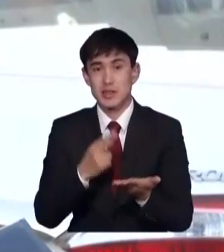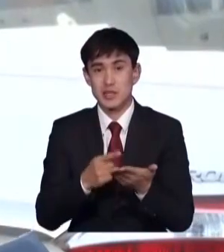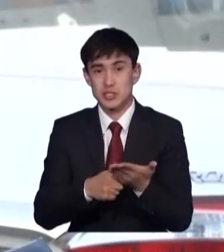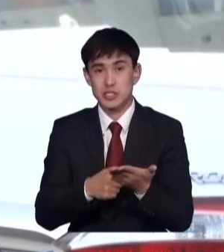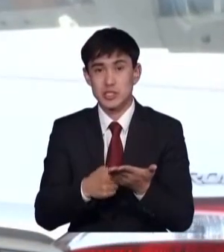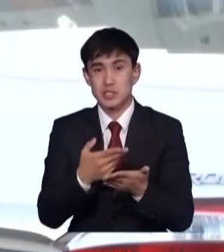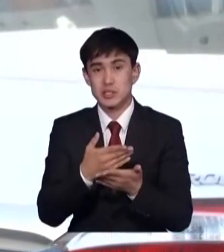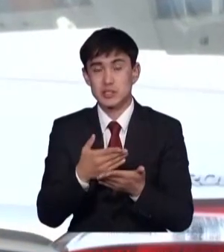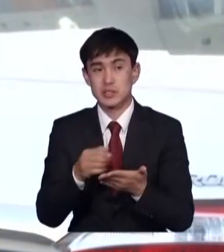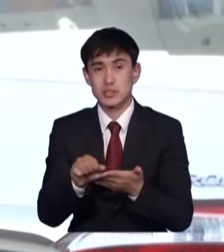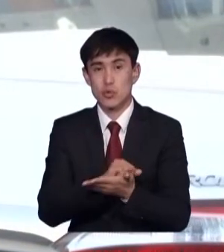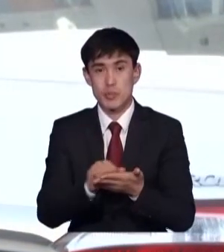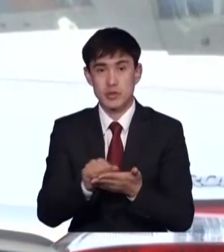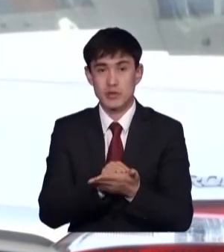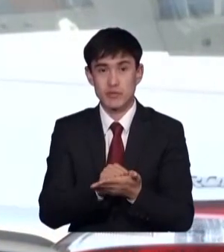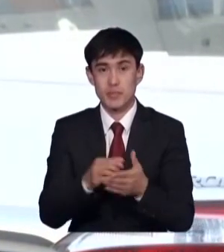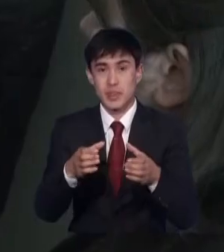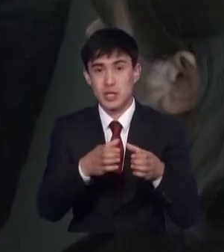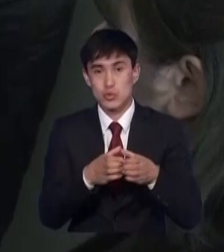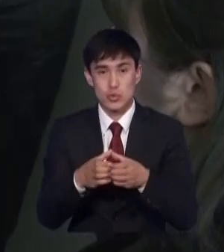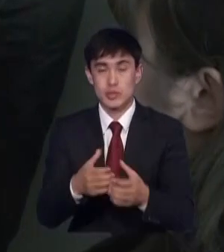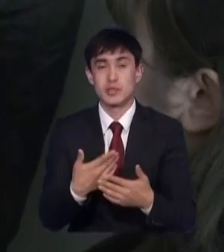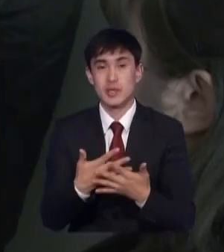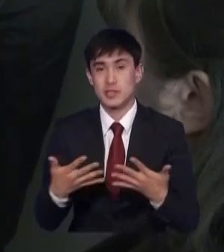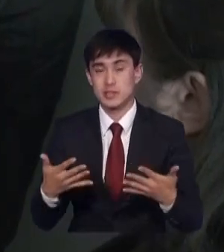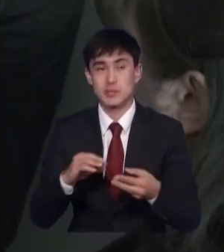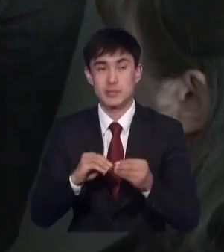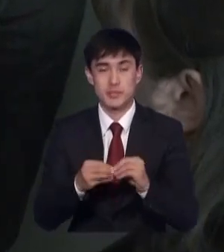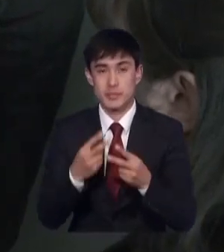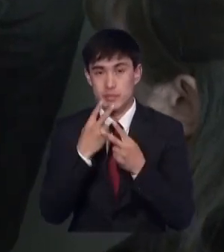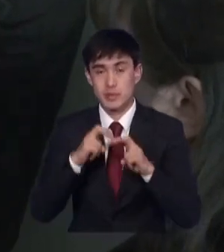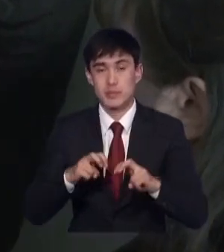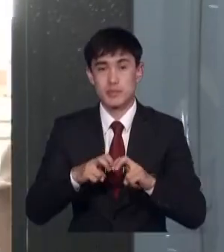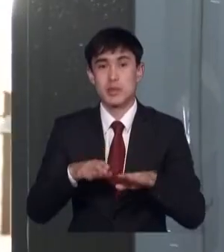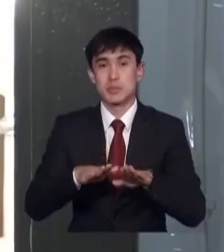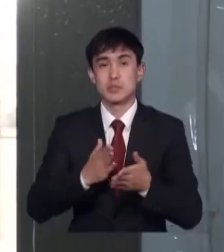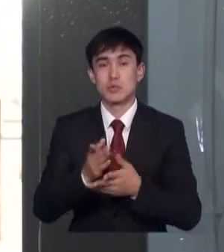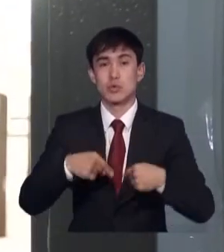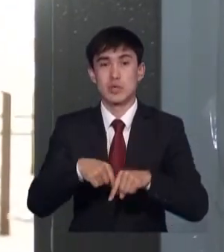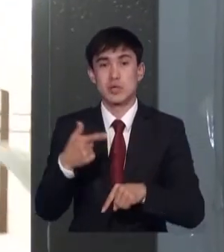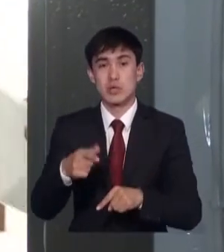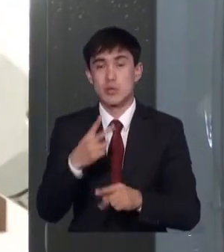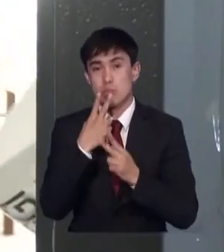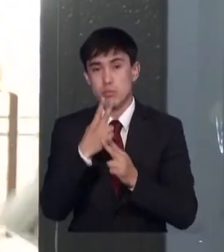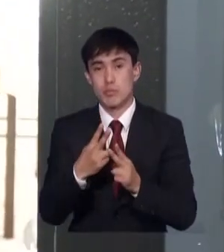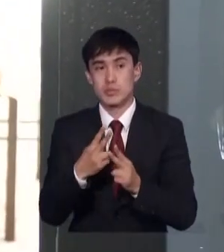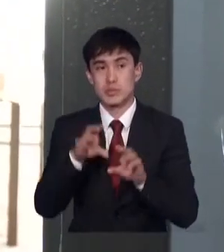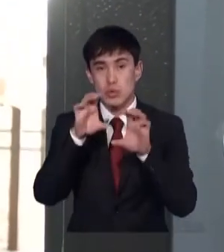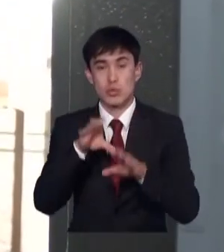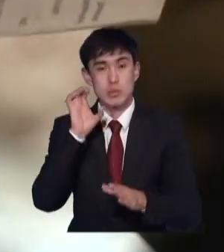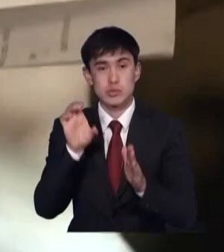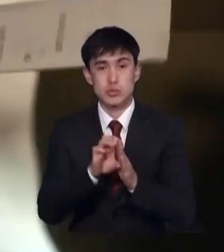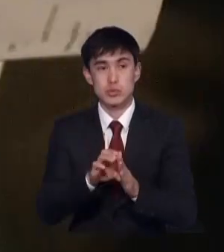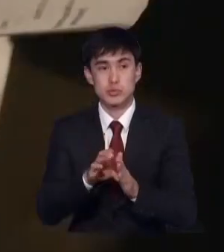несоответствующих категории местные исполнительные органы призывают граждан областного центра быть законопослушным и